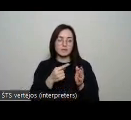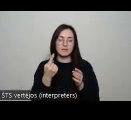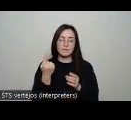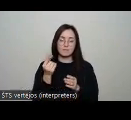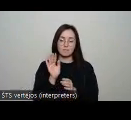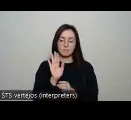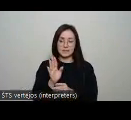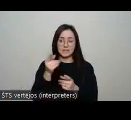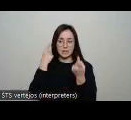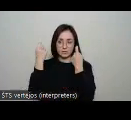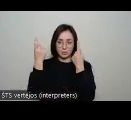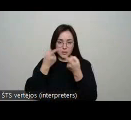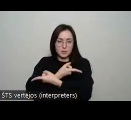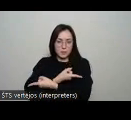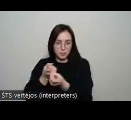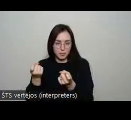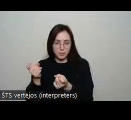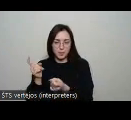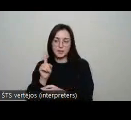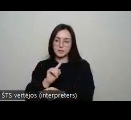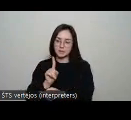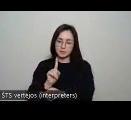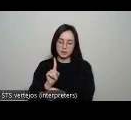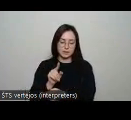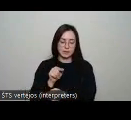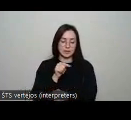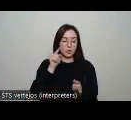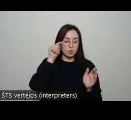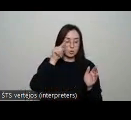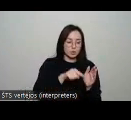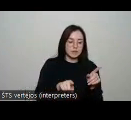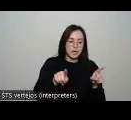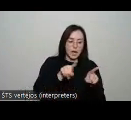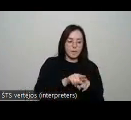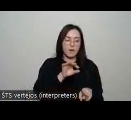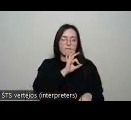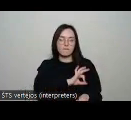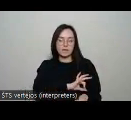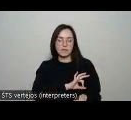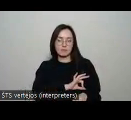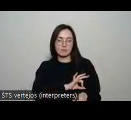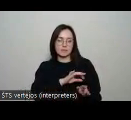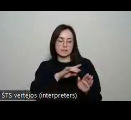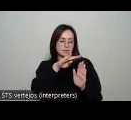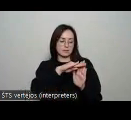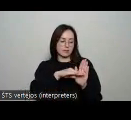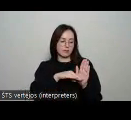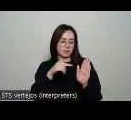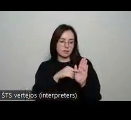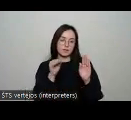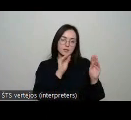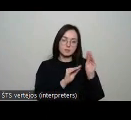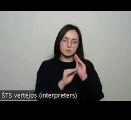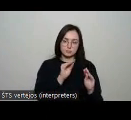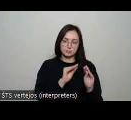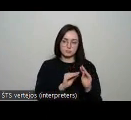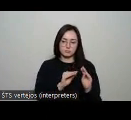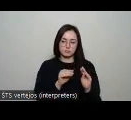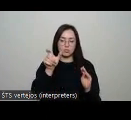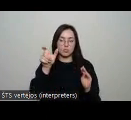informuoja. Tai yra, jis kūrė vertybinės nuostatas ir žmonės išsiugdo